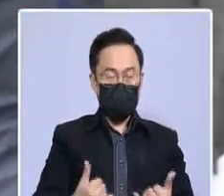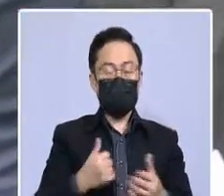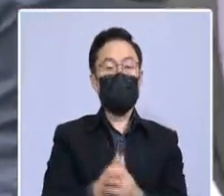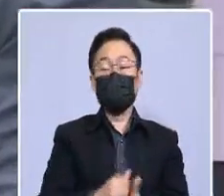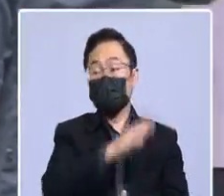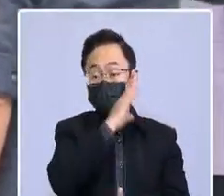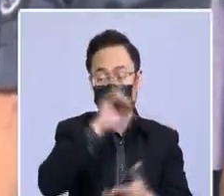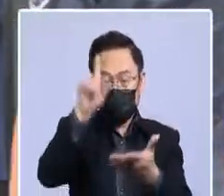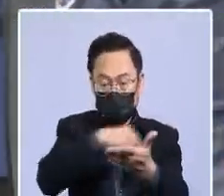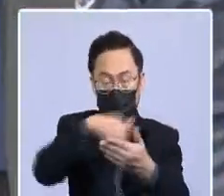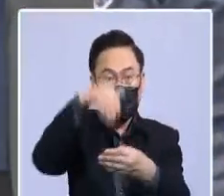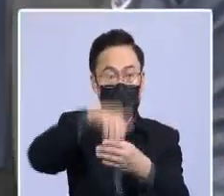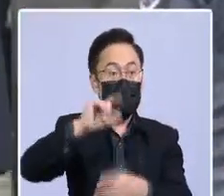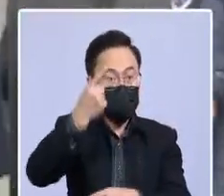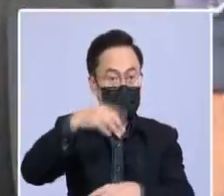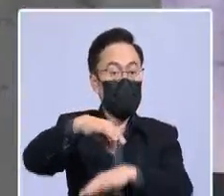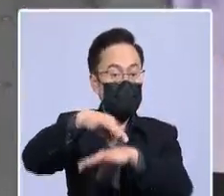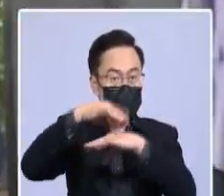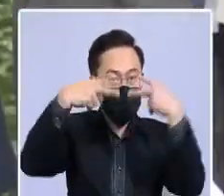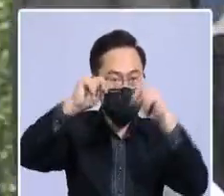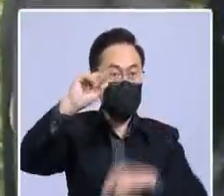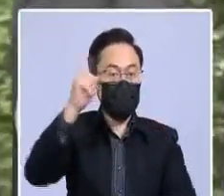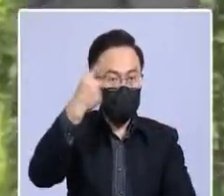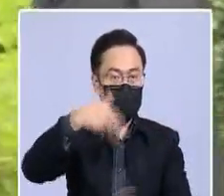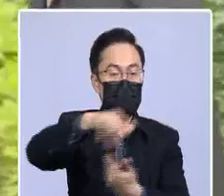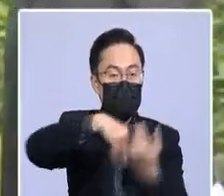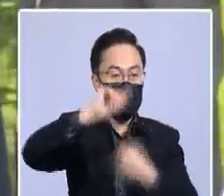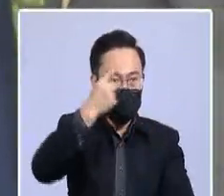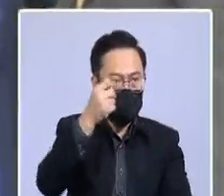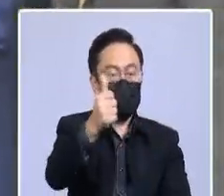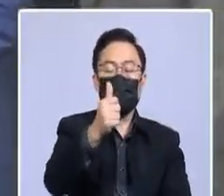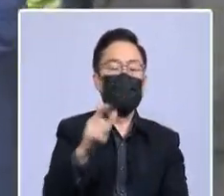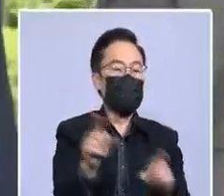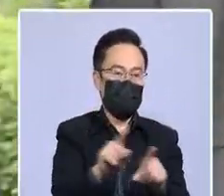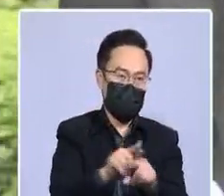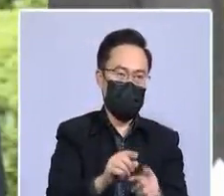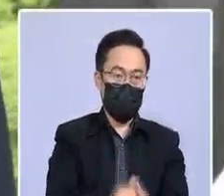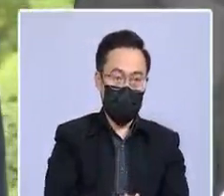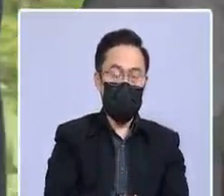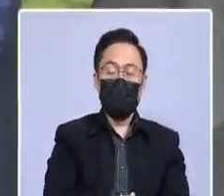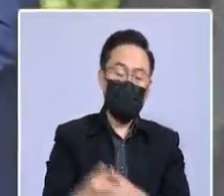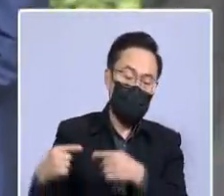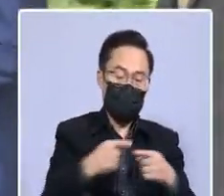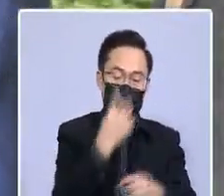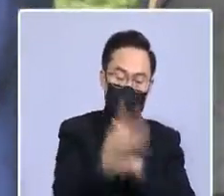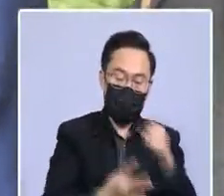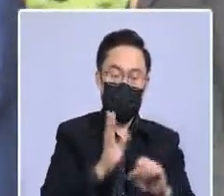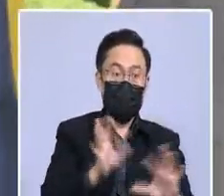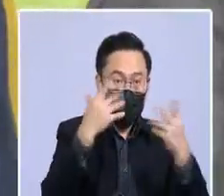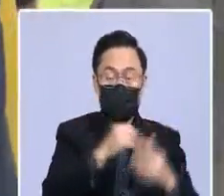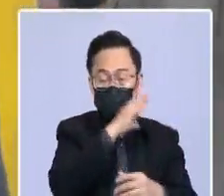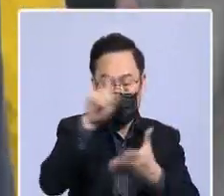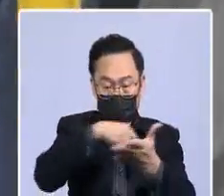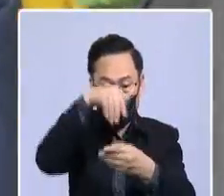ได้ใช่ไหมคะถ้าหากว่ามีการเลือกตั้ง มีความเป็นไปได้คณะรัฐมนตรีด้วยเพราะว่ามีหลายคนมันก็ที่ผ่านมามันก็